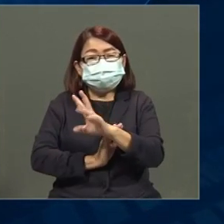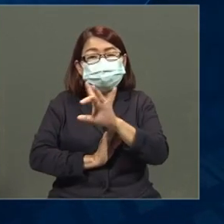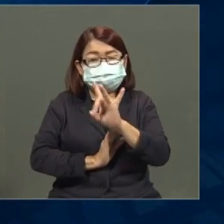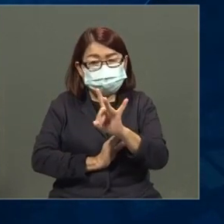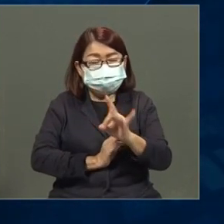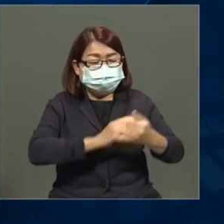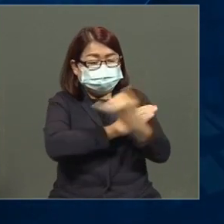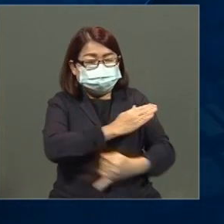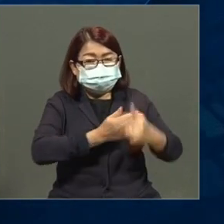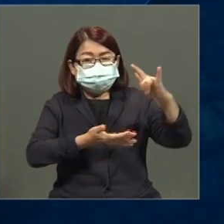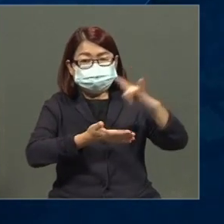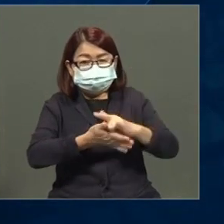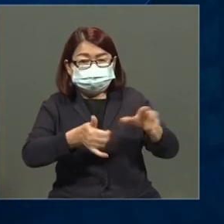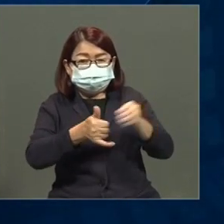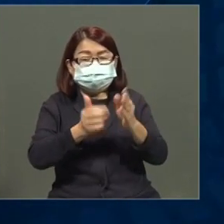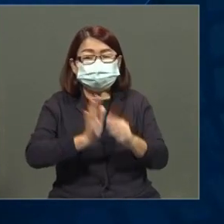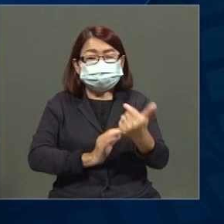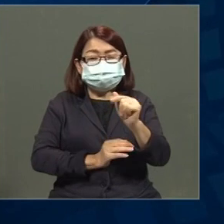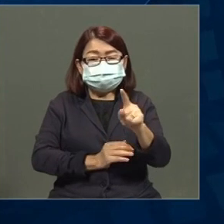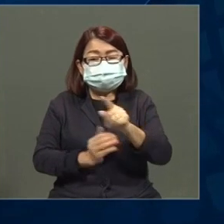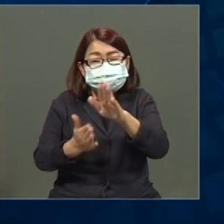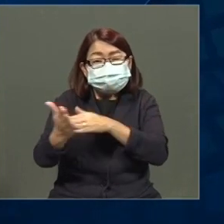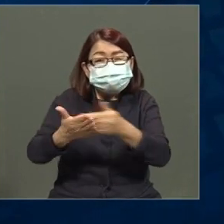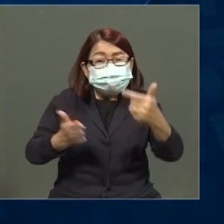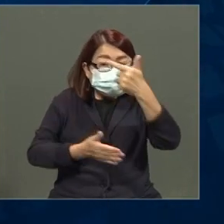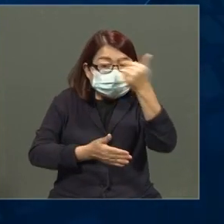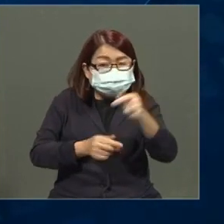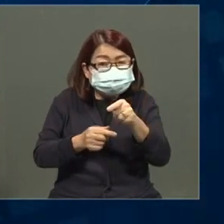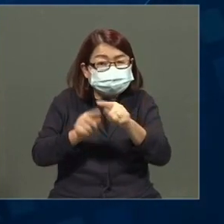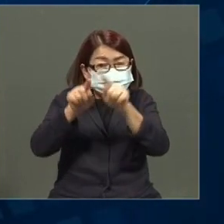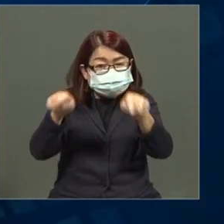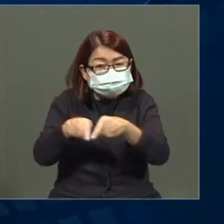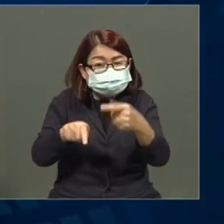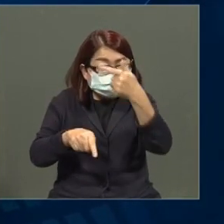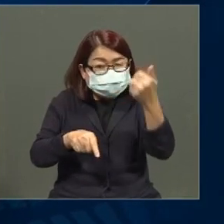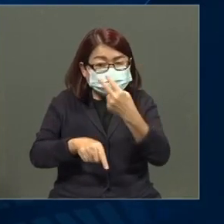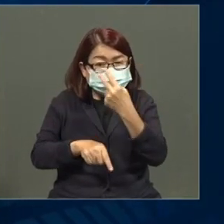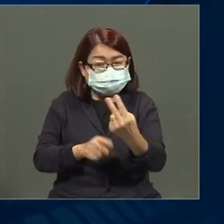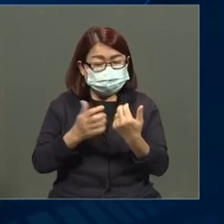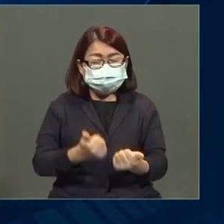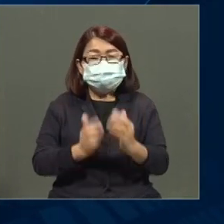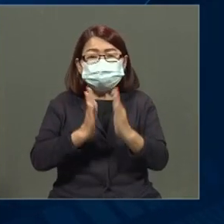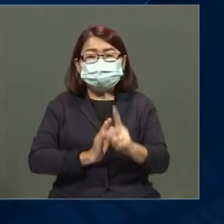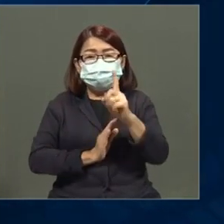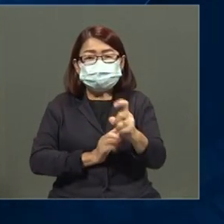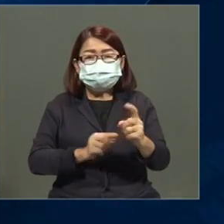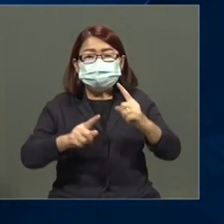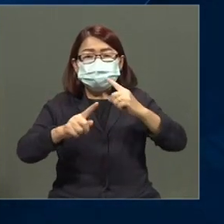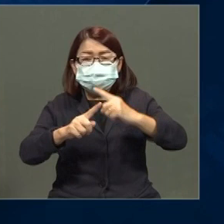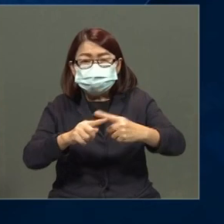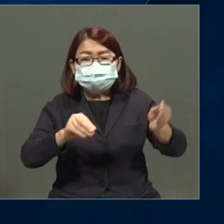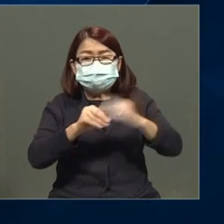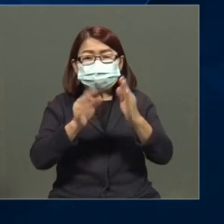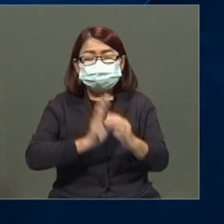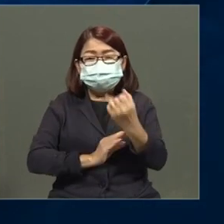จากต่างประเทศอีก11รายกล่องสีดำขวามือแสดงให้เห็นผู้เสียชีวิตยอดวันนี้เพิ่มไป15ค